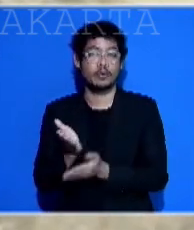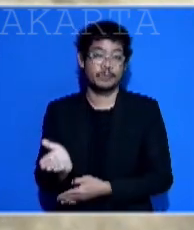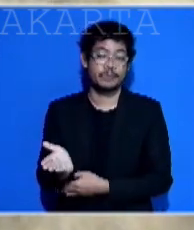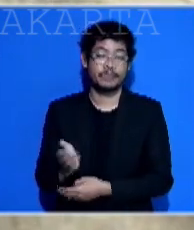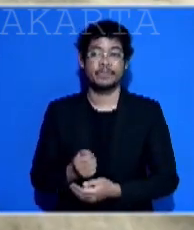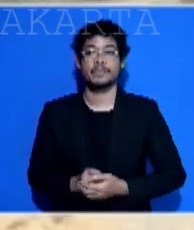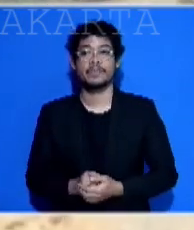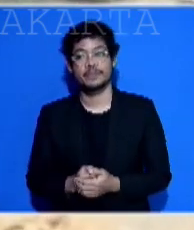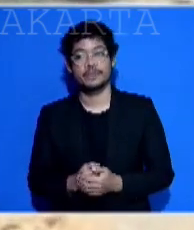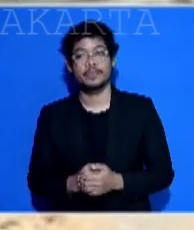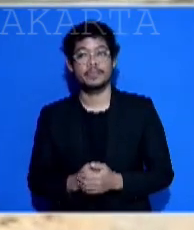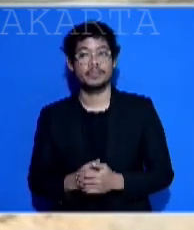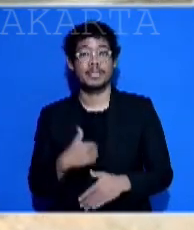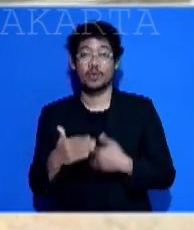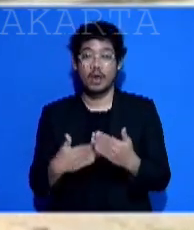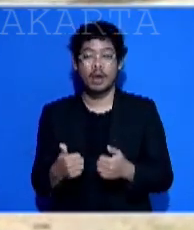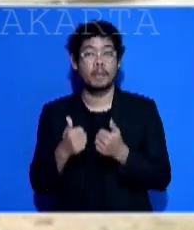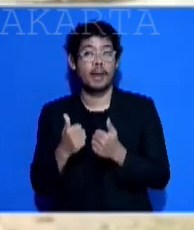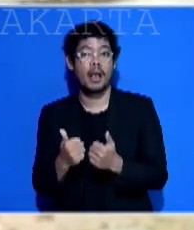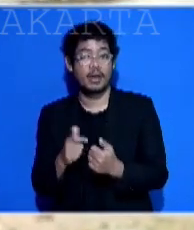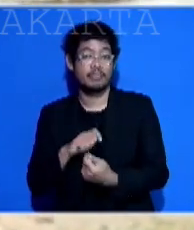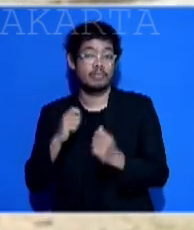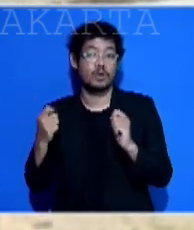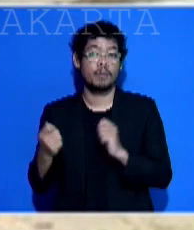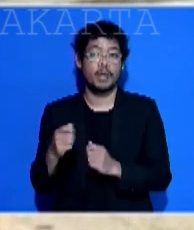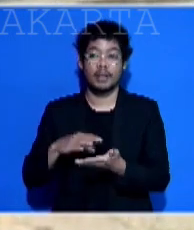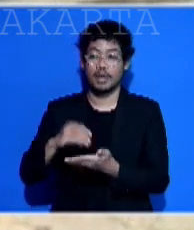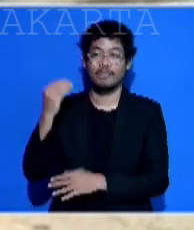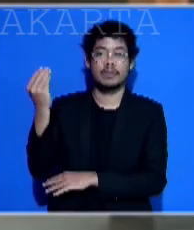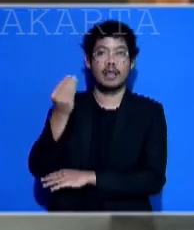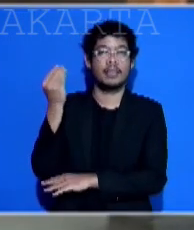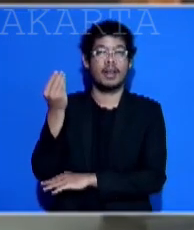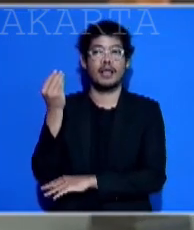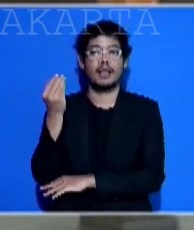kemunah saengga dados satunggaling jujukan wisata manunggal kalian jujukan